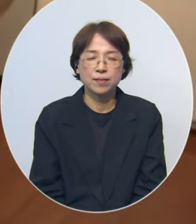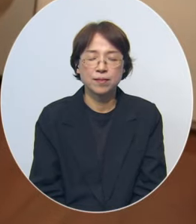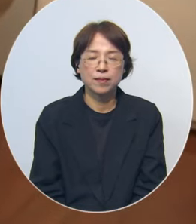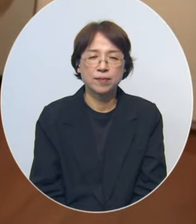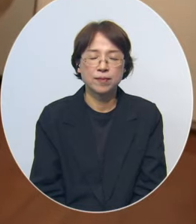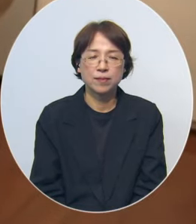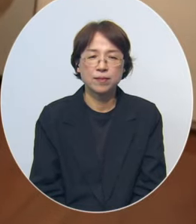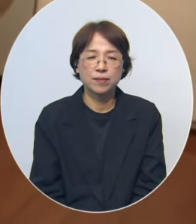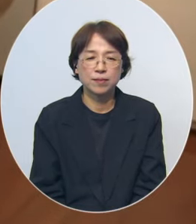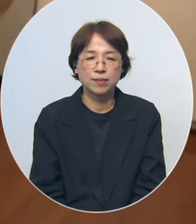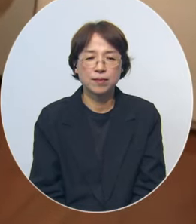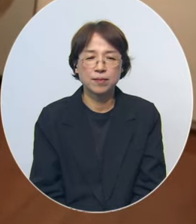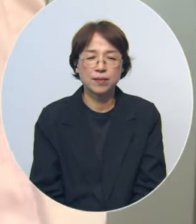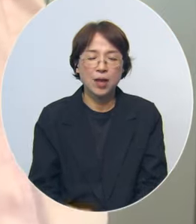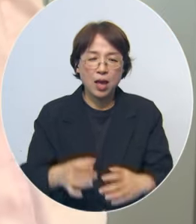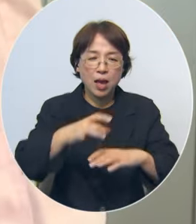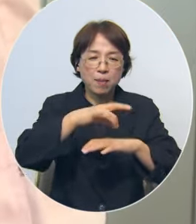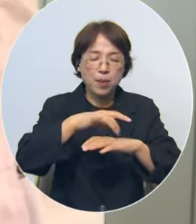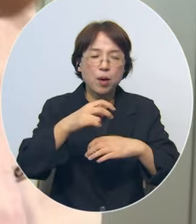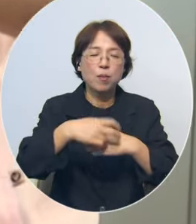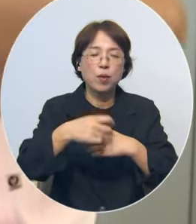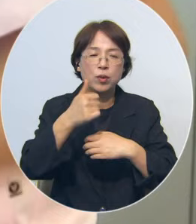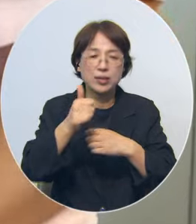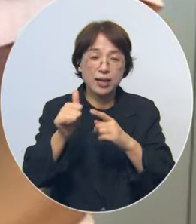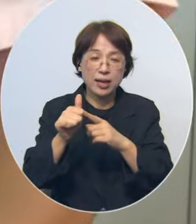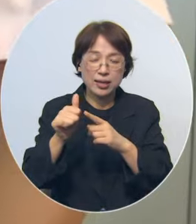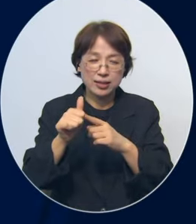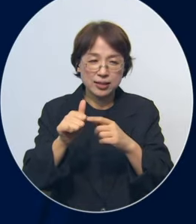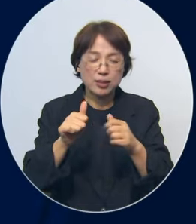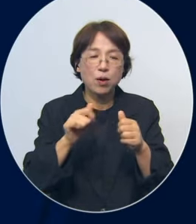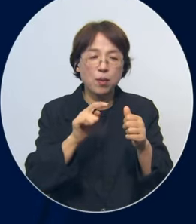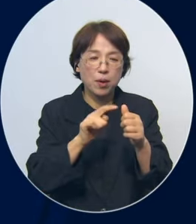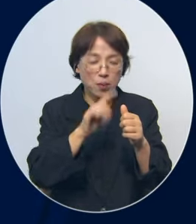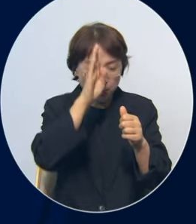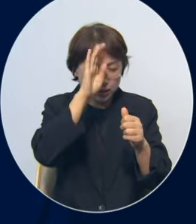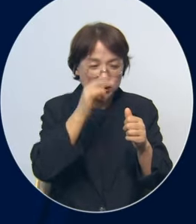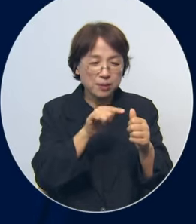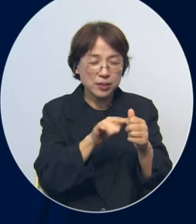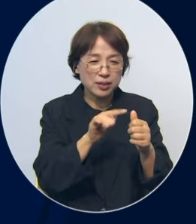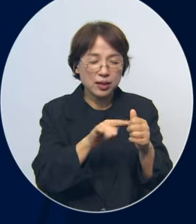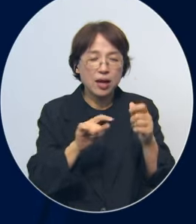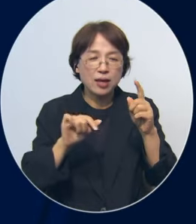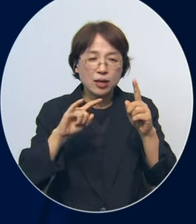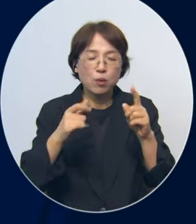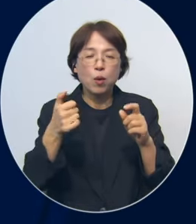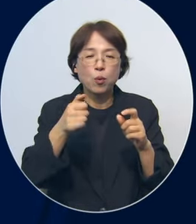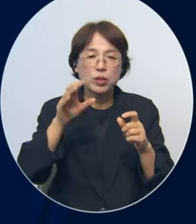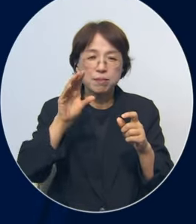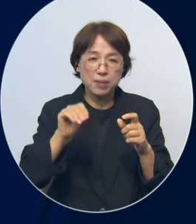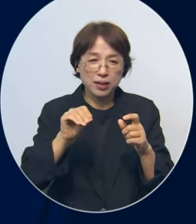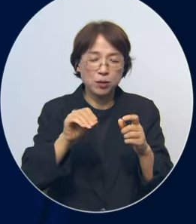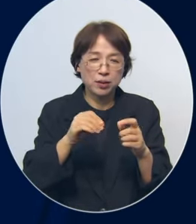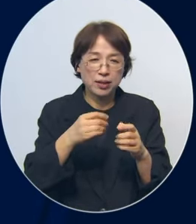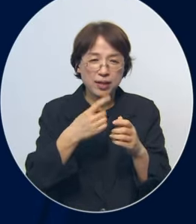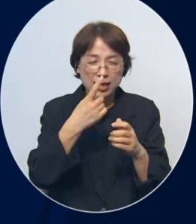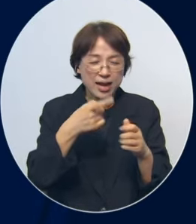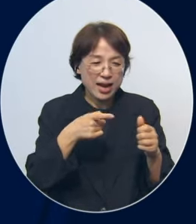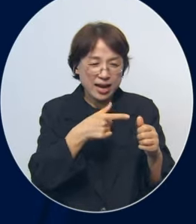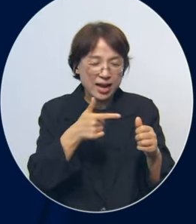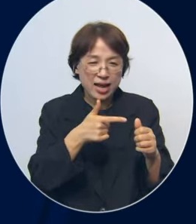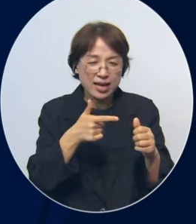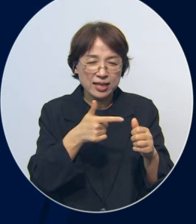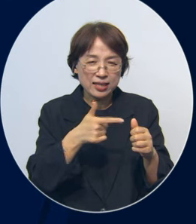정영 회과 병원장 ACN 환자 BC 상대로 한회 약 50만 원에 고강도 레이저 치료를